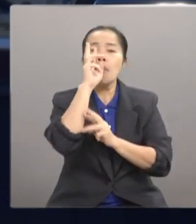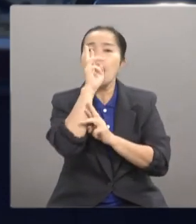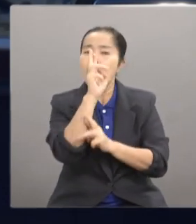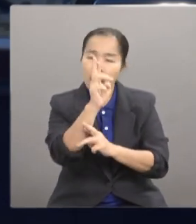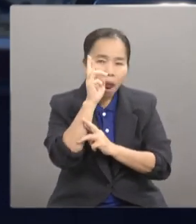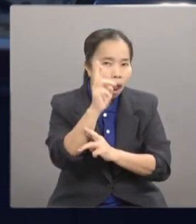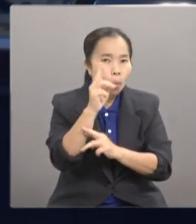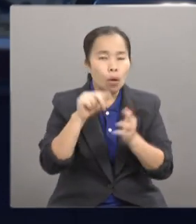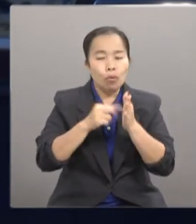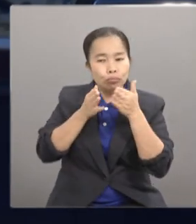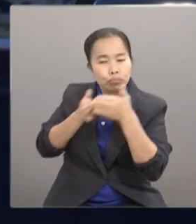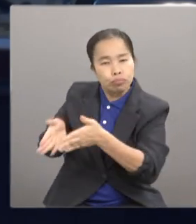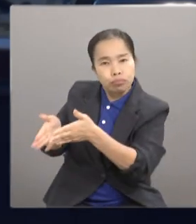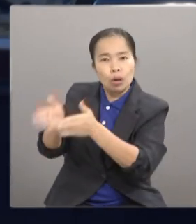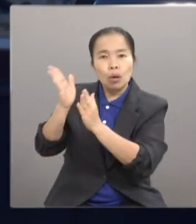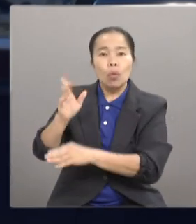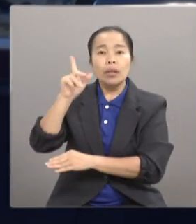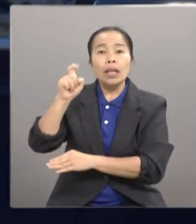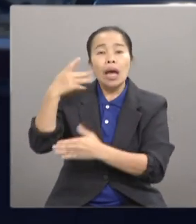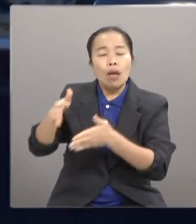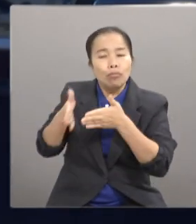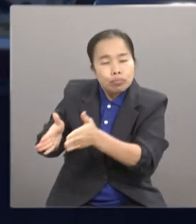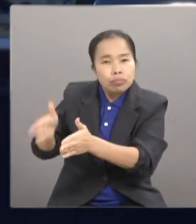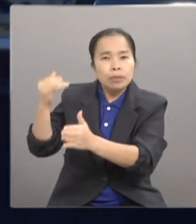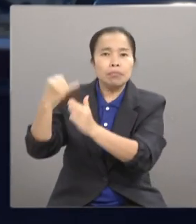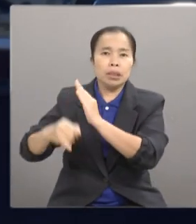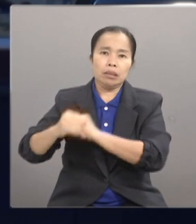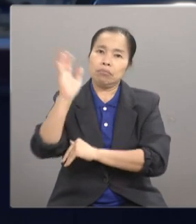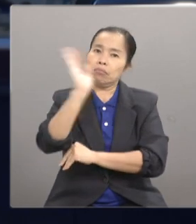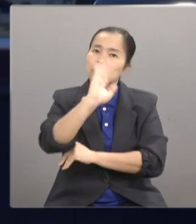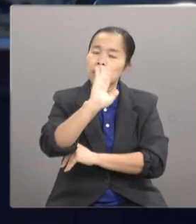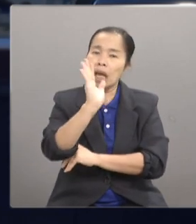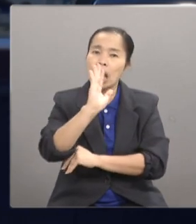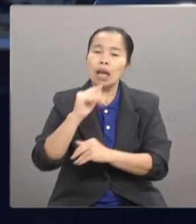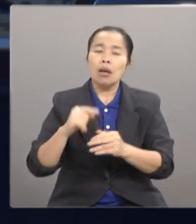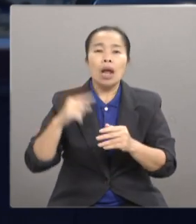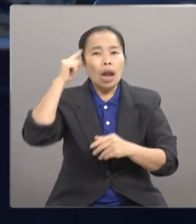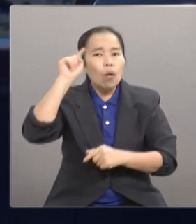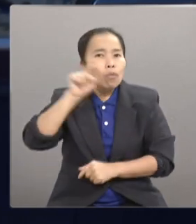คตี หรอว่าชี้นำปัญห float